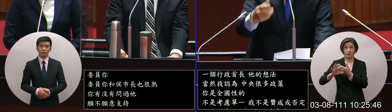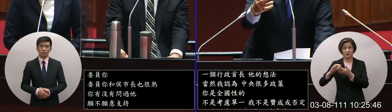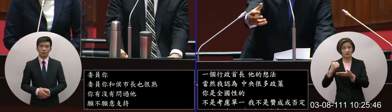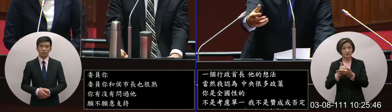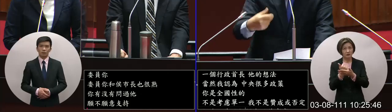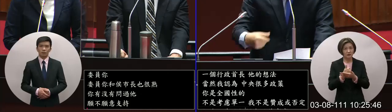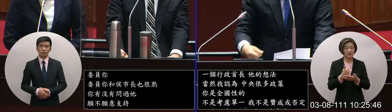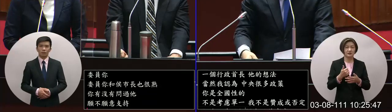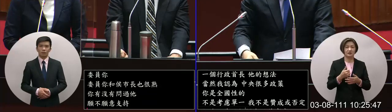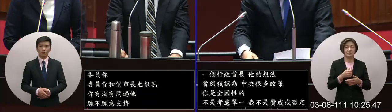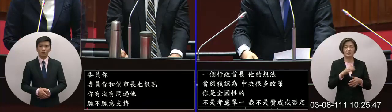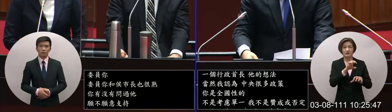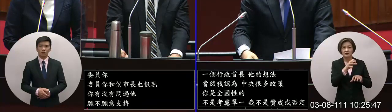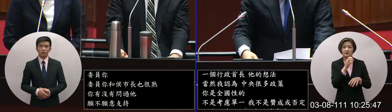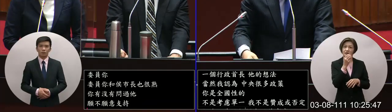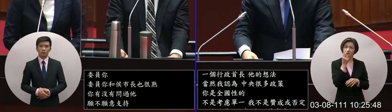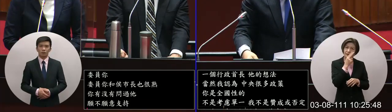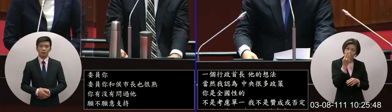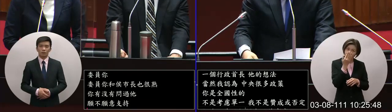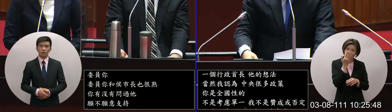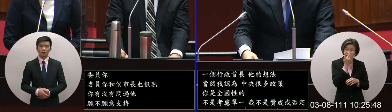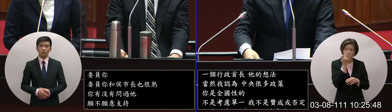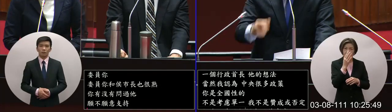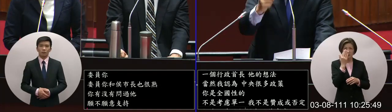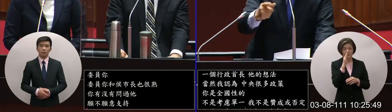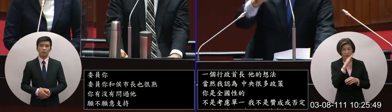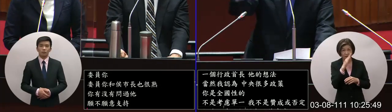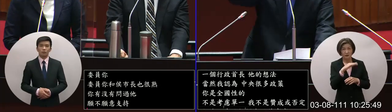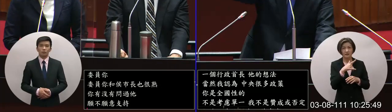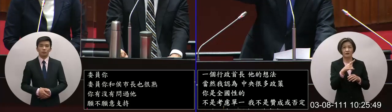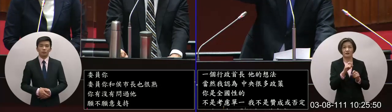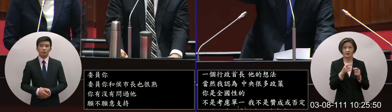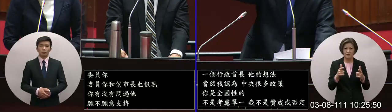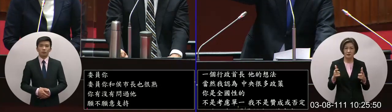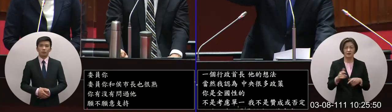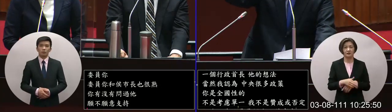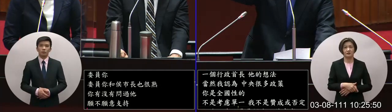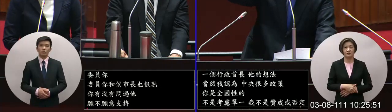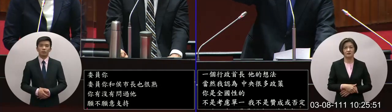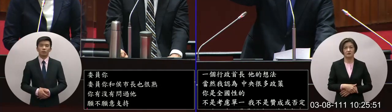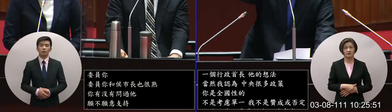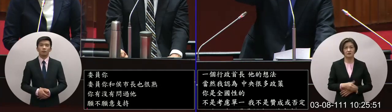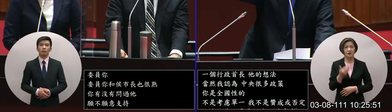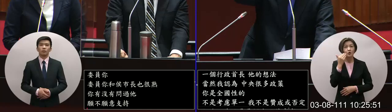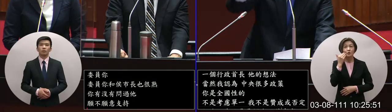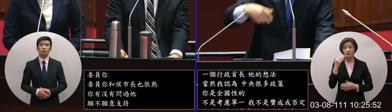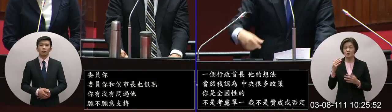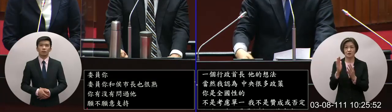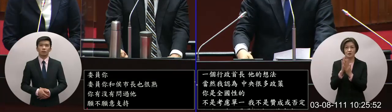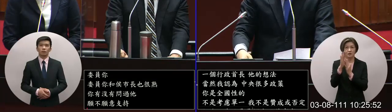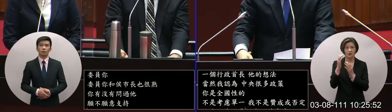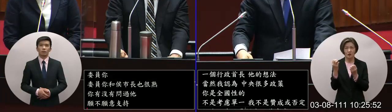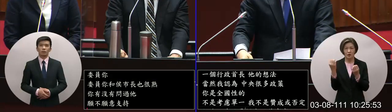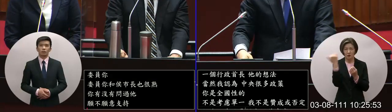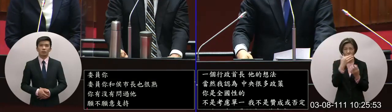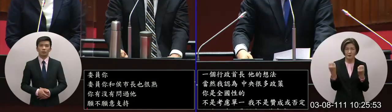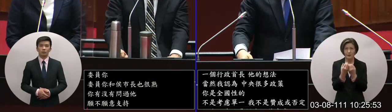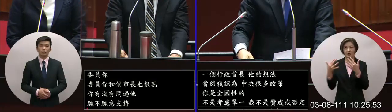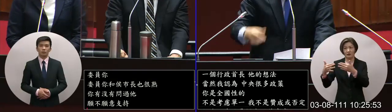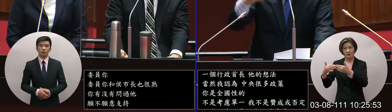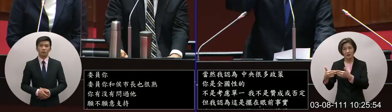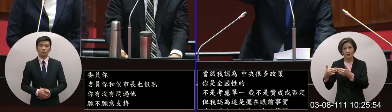啦、汽油啦等等，当你要是说今天跟对岸发生海峡封锁的时